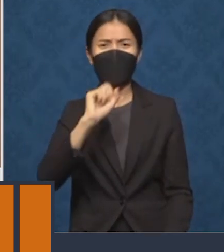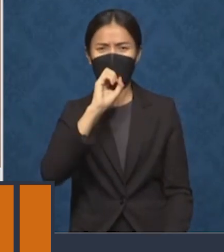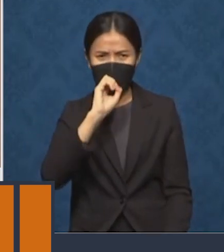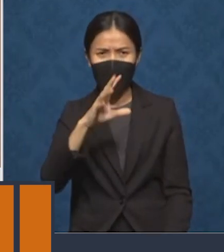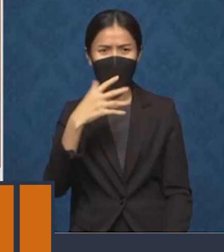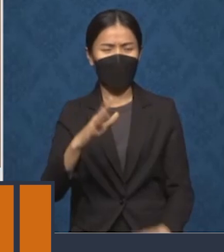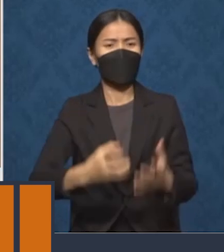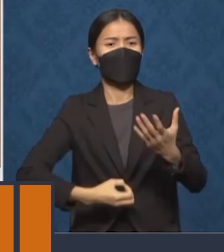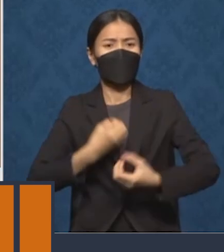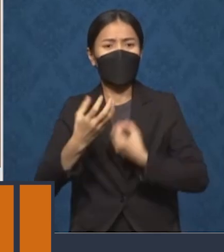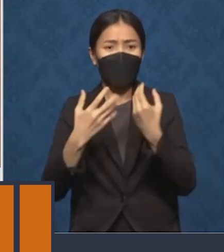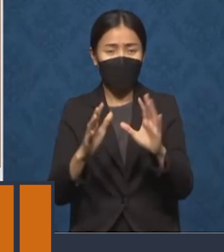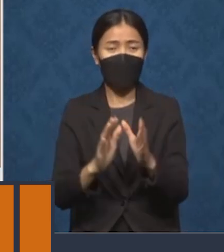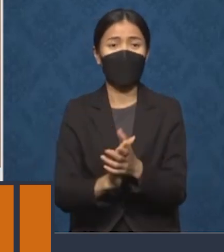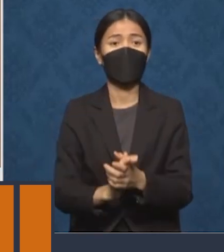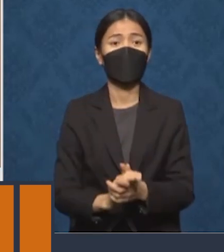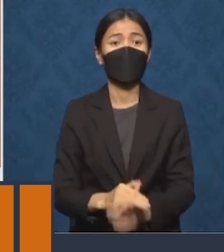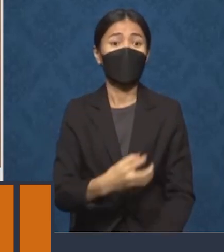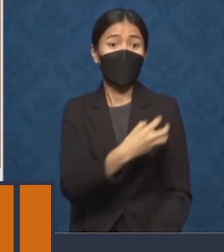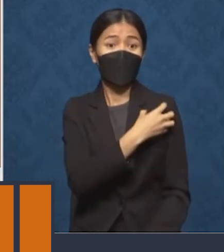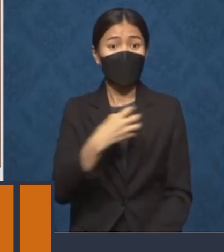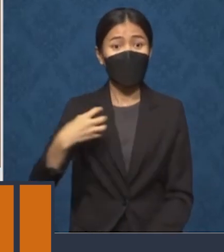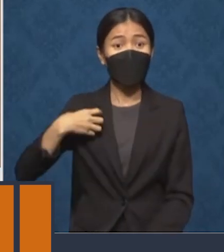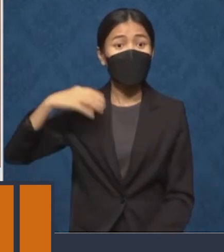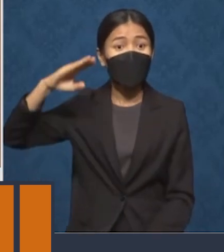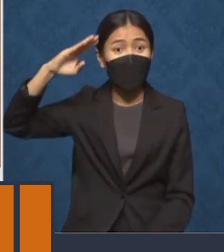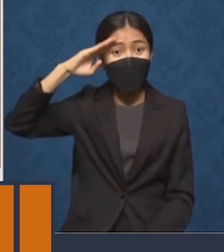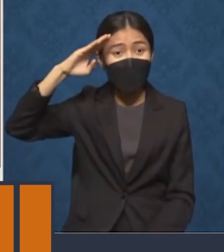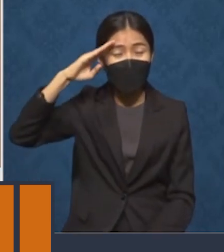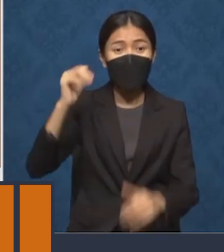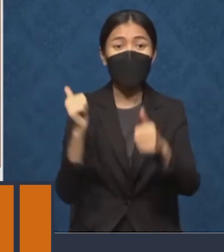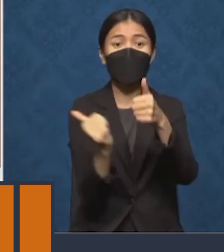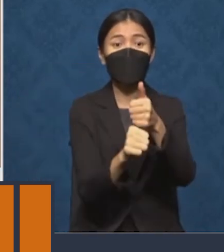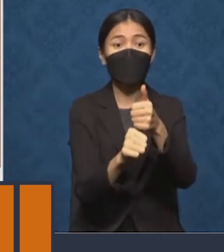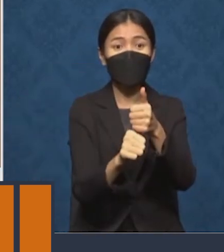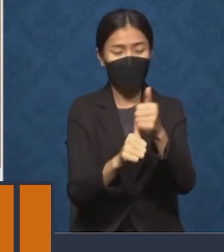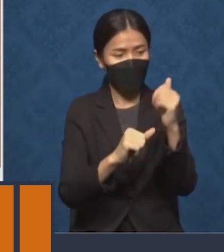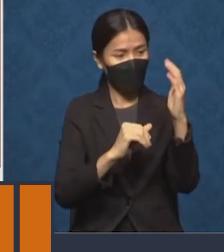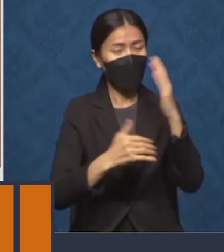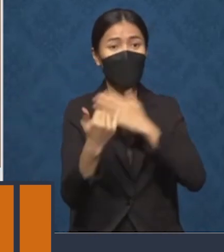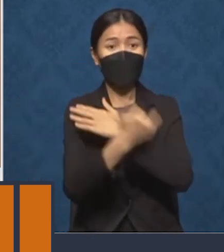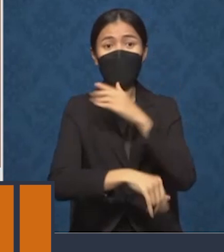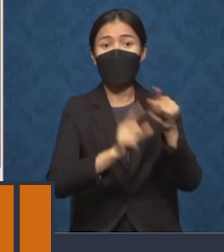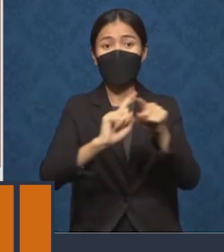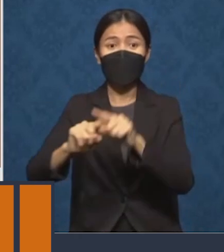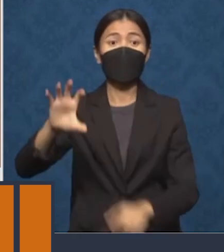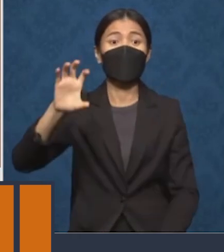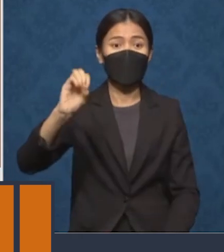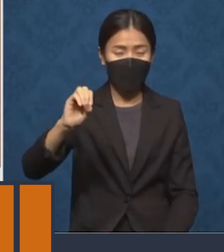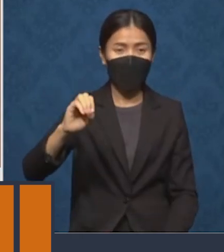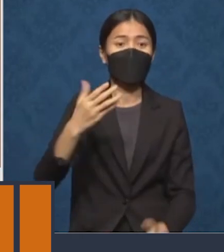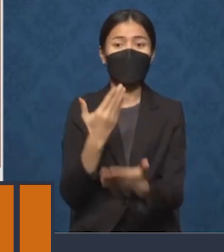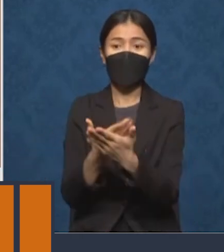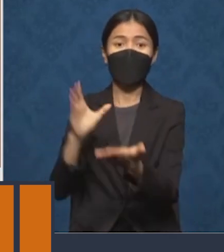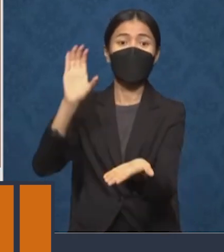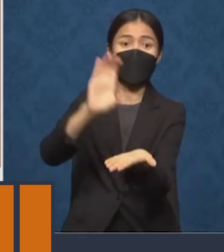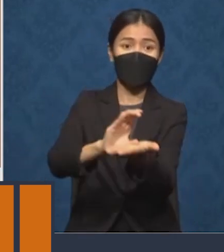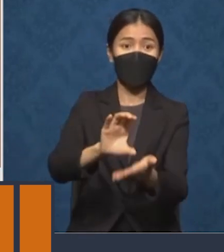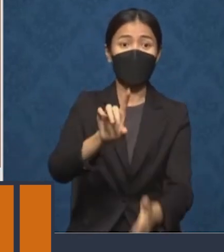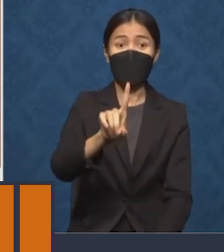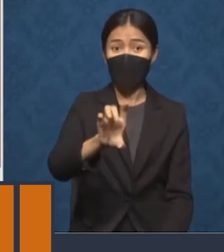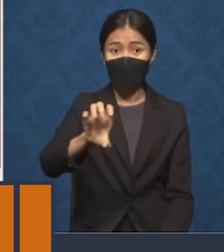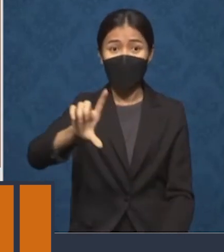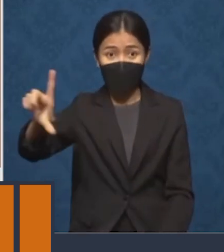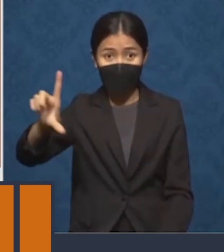มาชี้แจงว่ามีอยู่ใน50ประเทศนะคะใช้งบประมาณเกือบ600ล้านบาทในปีงบประมาณปี65ผู้ช่วยทูตเกษ